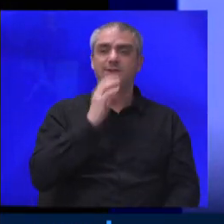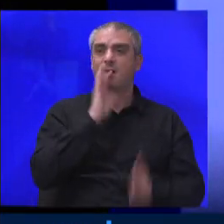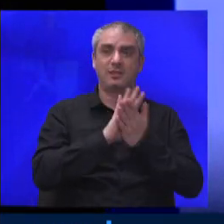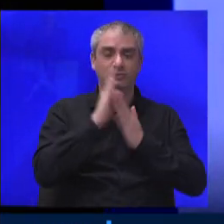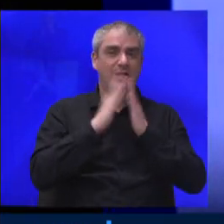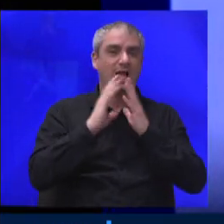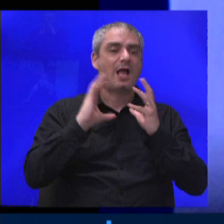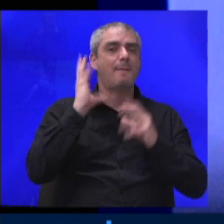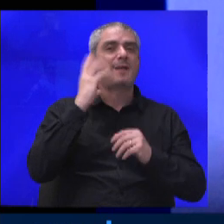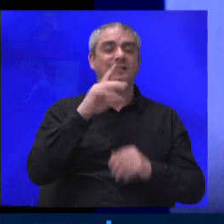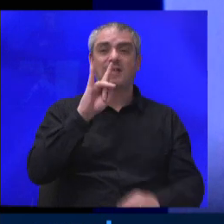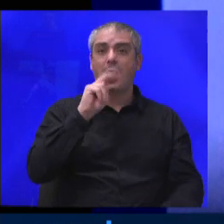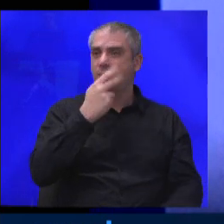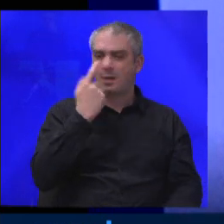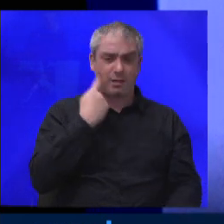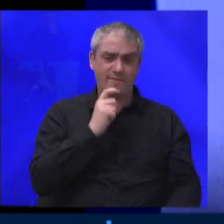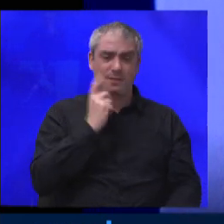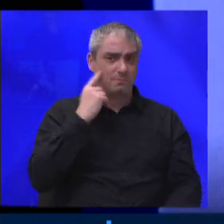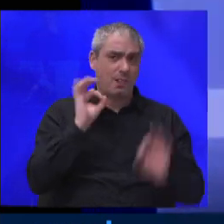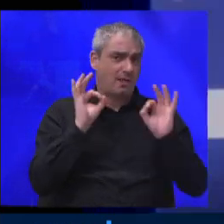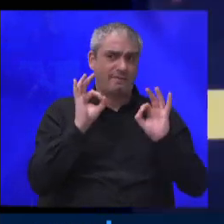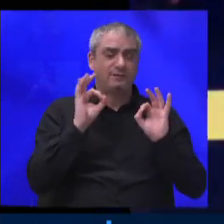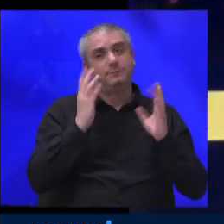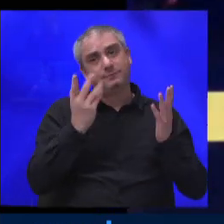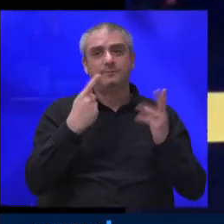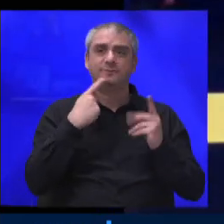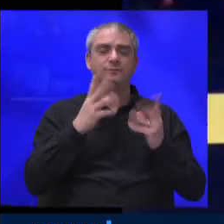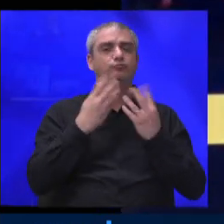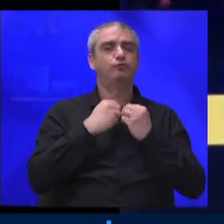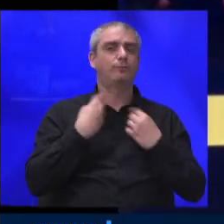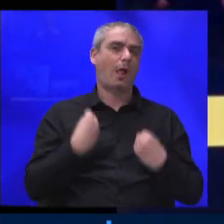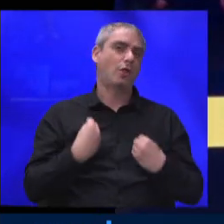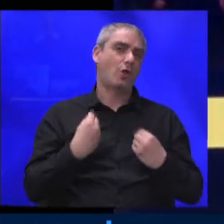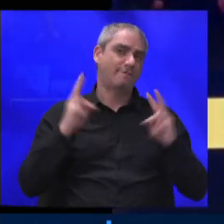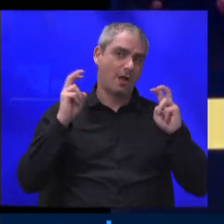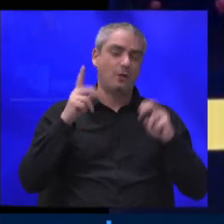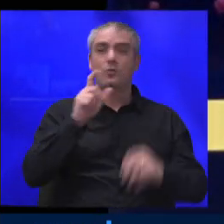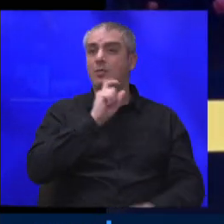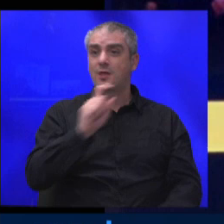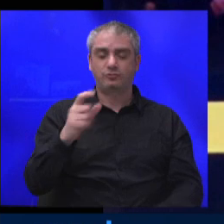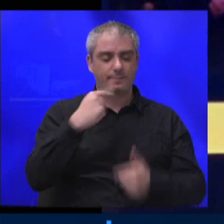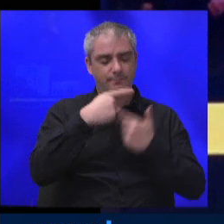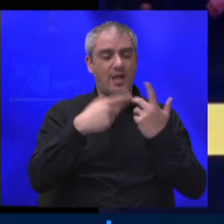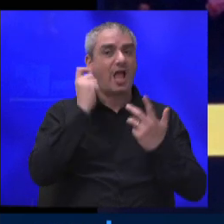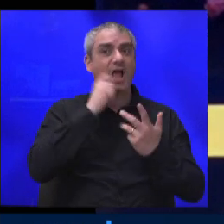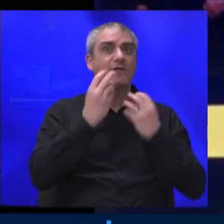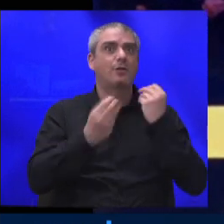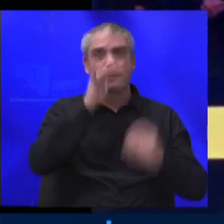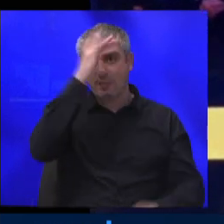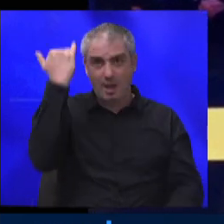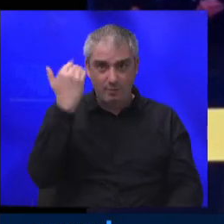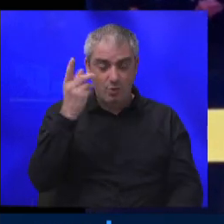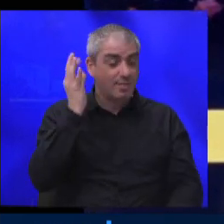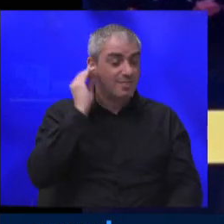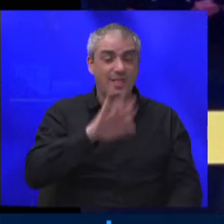פרדס חנה, ללא עבר פלילי, בין למה שאפשר לכנות משפחה טובה. הוא נאשם בשורה של עבירות מין חמורות,